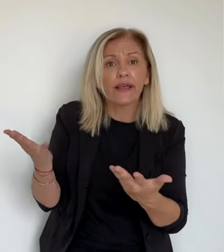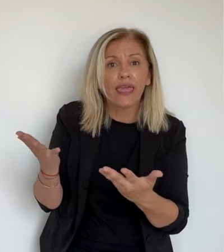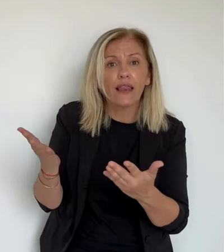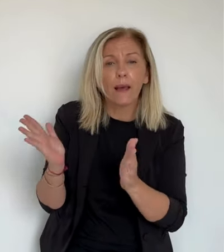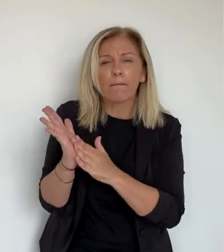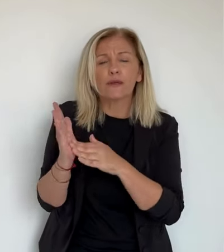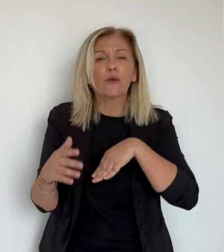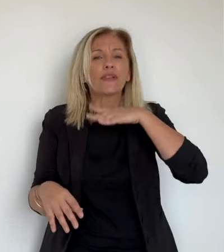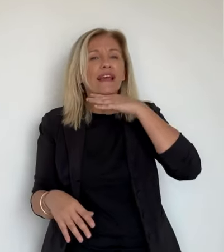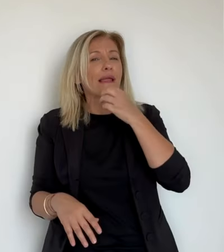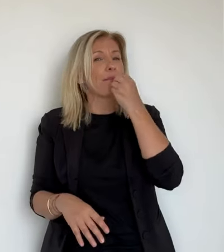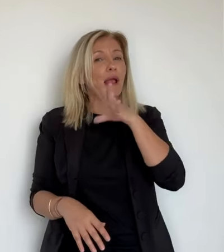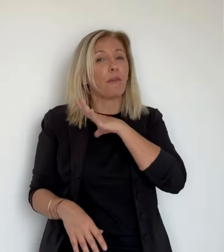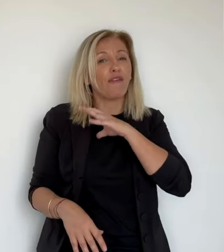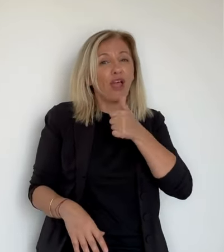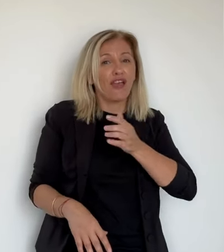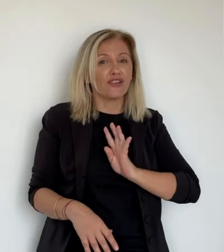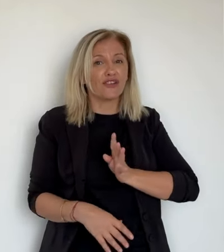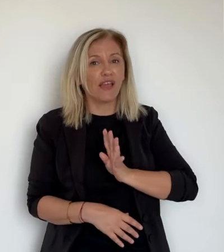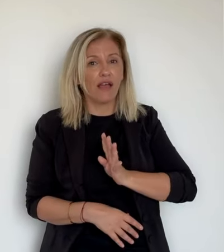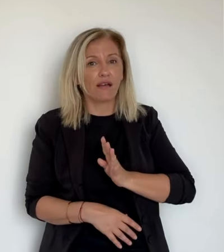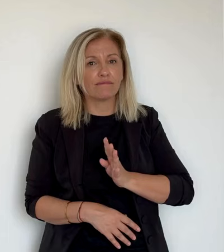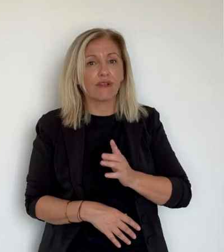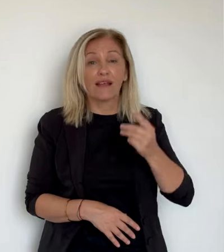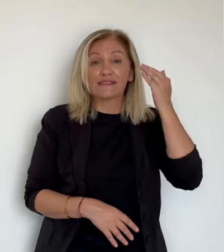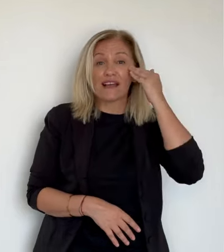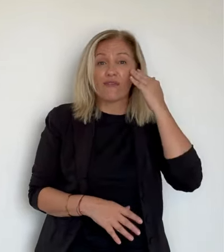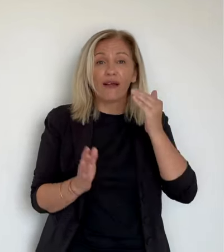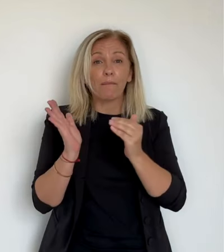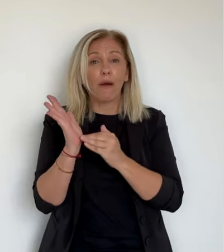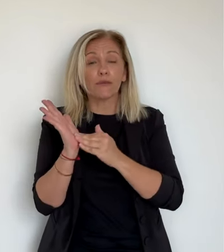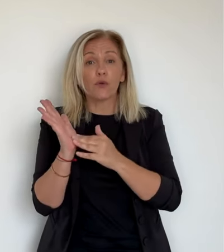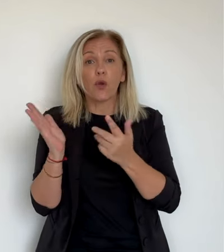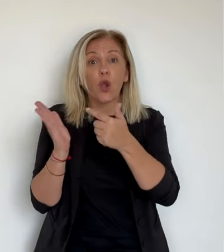mention ? Très bien pour avoir un chien. Pour savoir si la